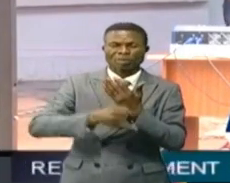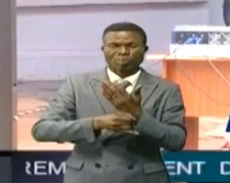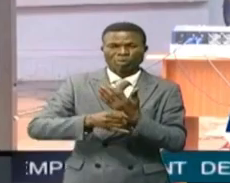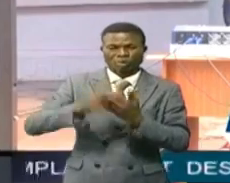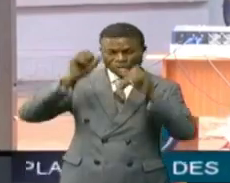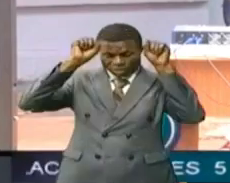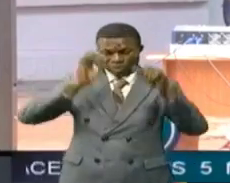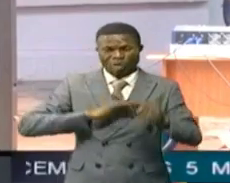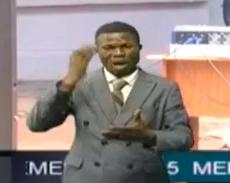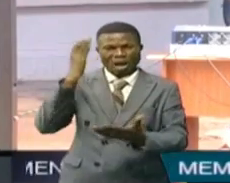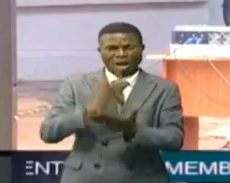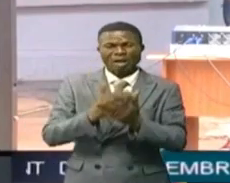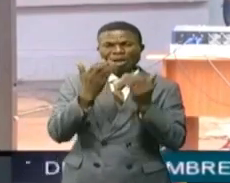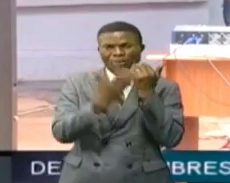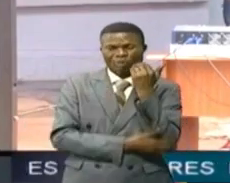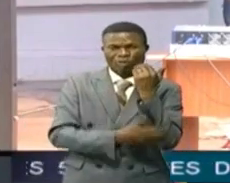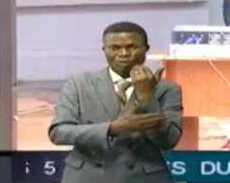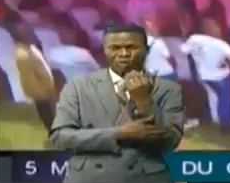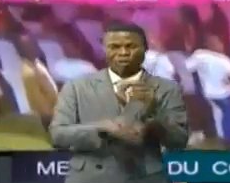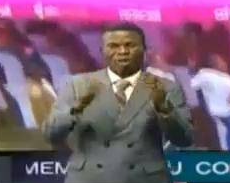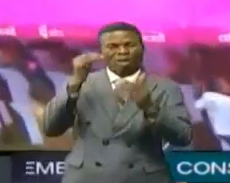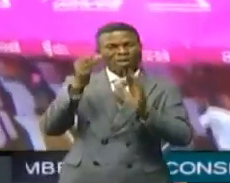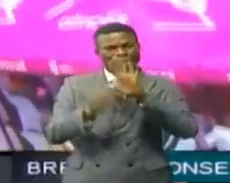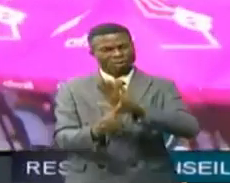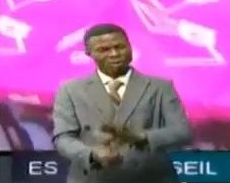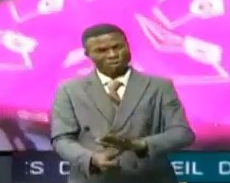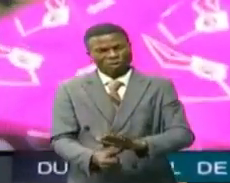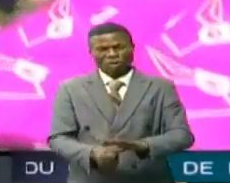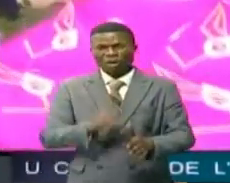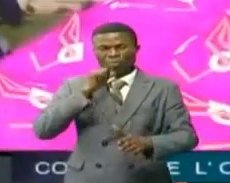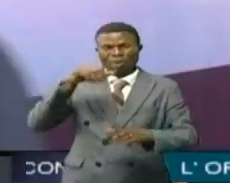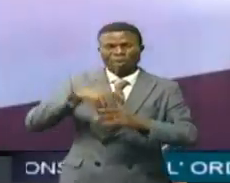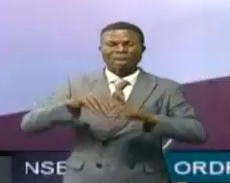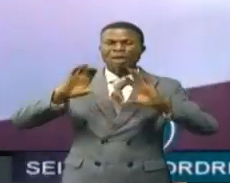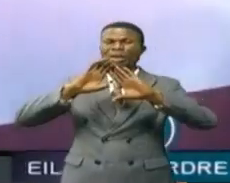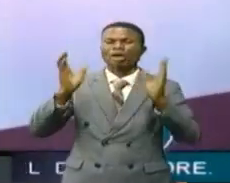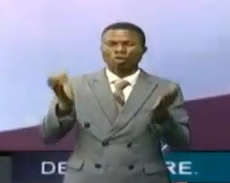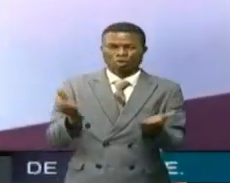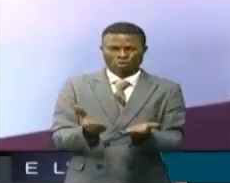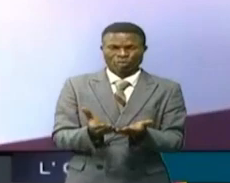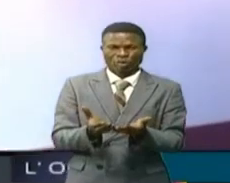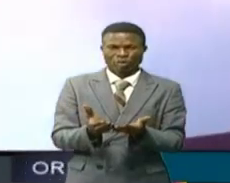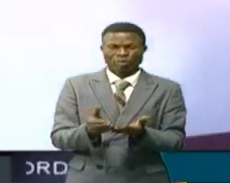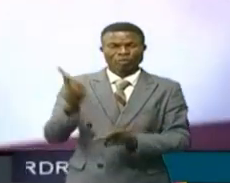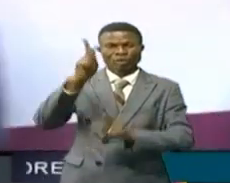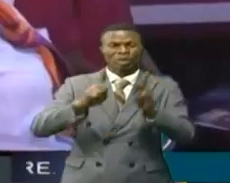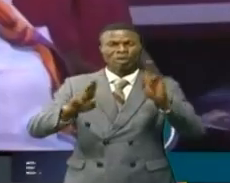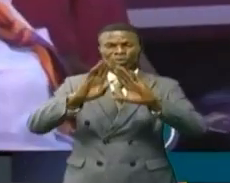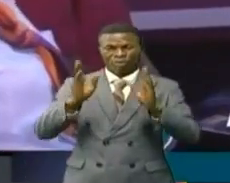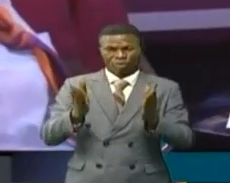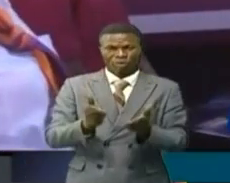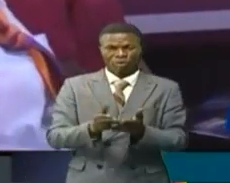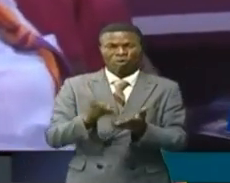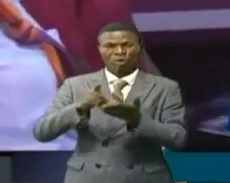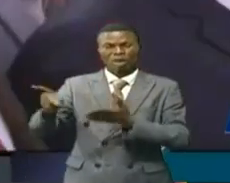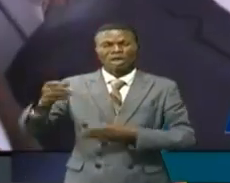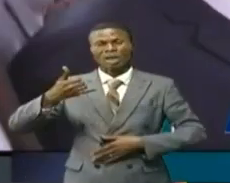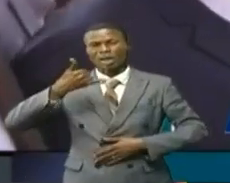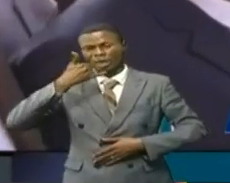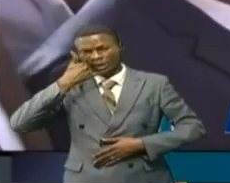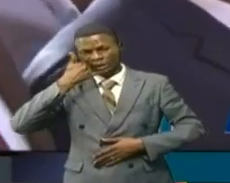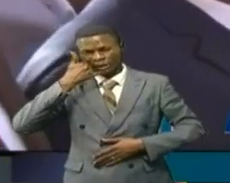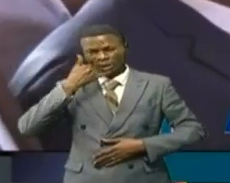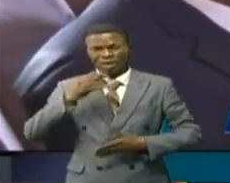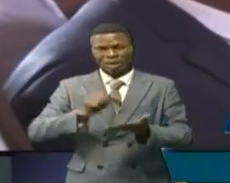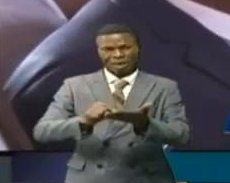la pauvreté et l'inégalité au sein de nos communautés. Bien avant, la population a acheté des téléphones et des